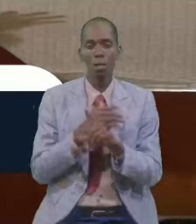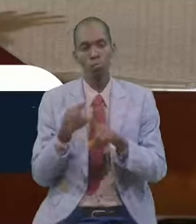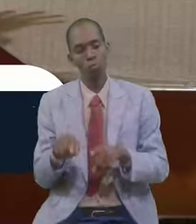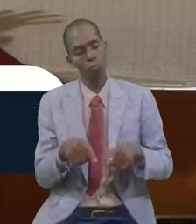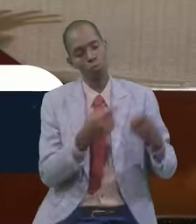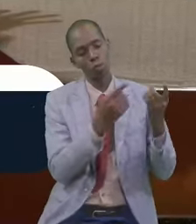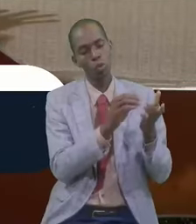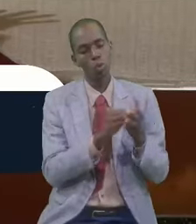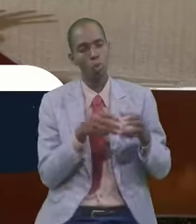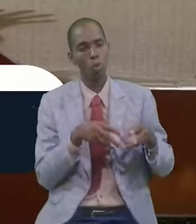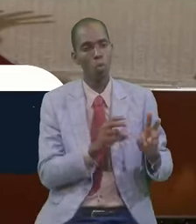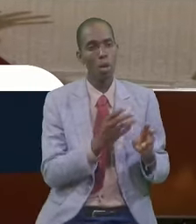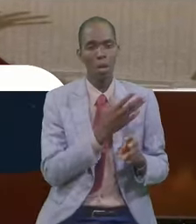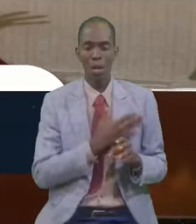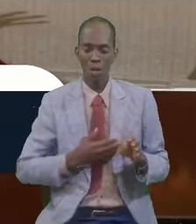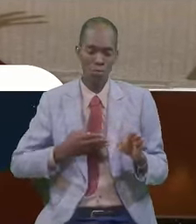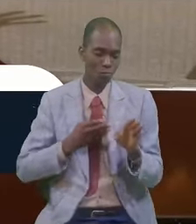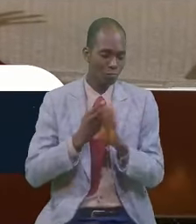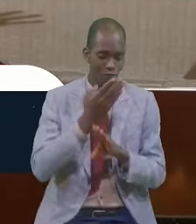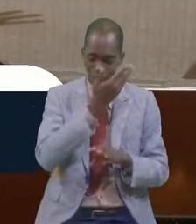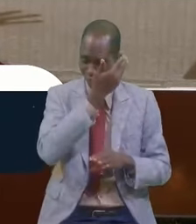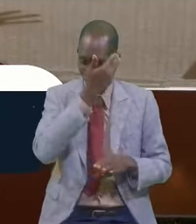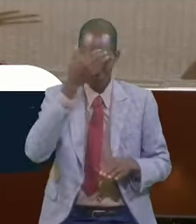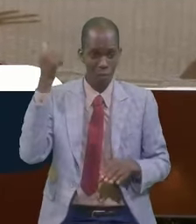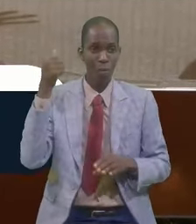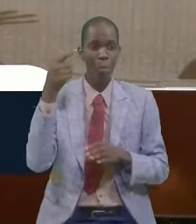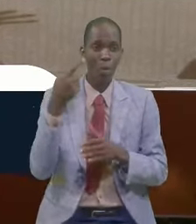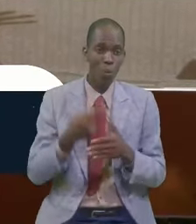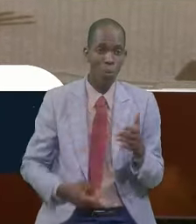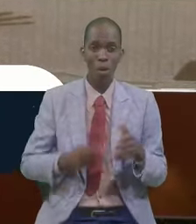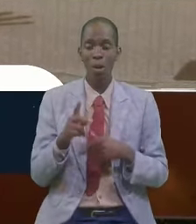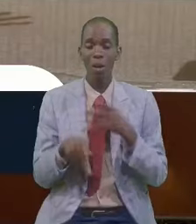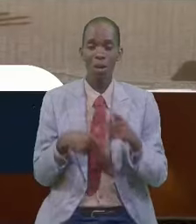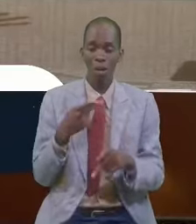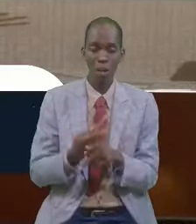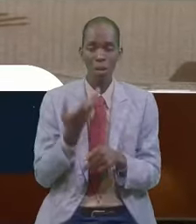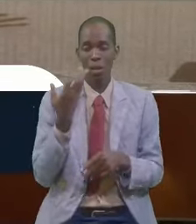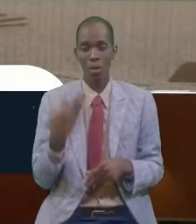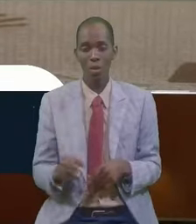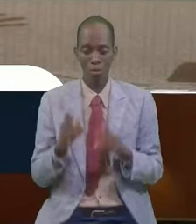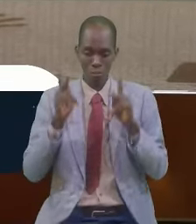va et oublie aussitôt quel